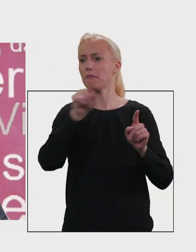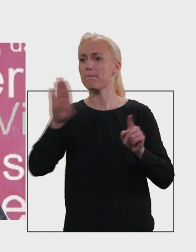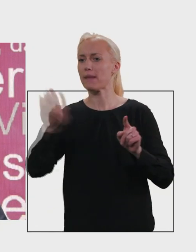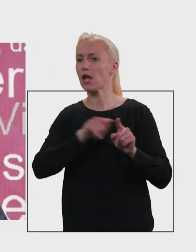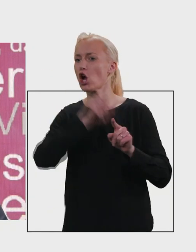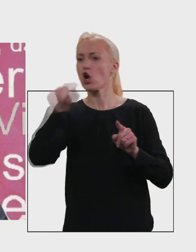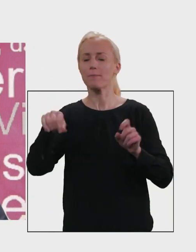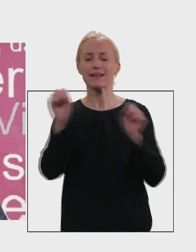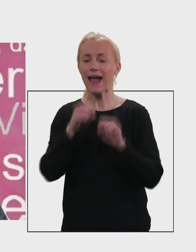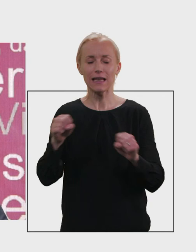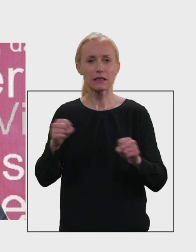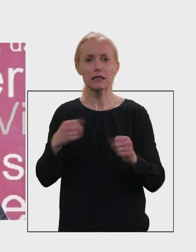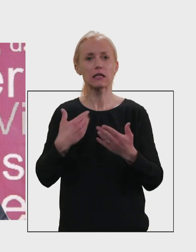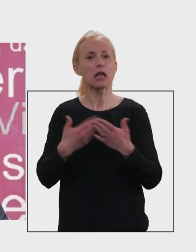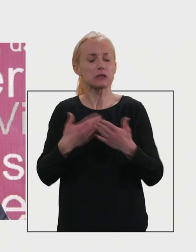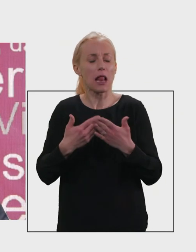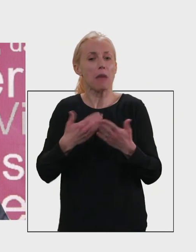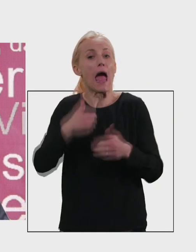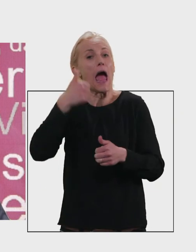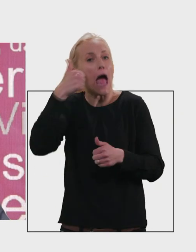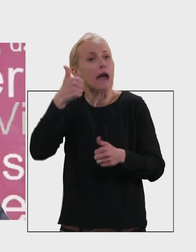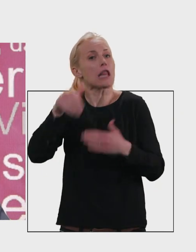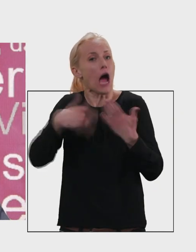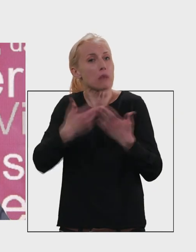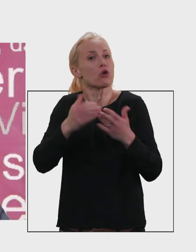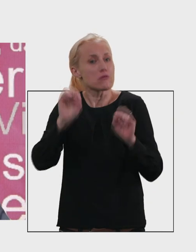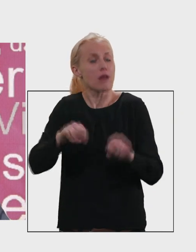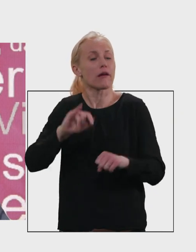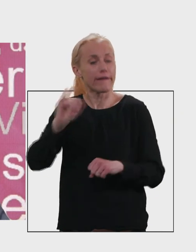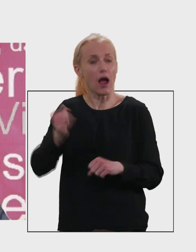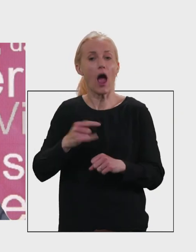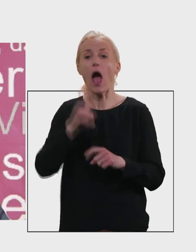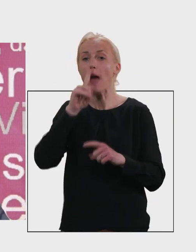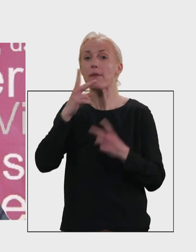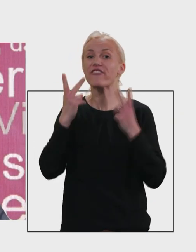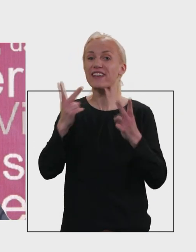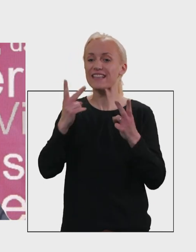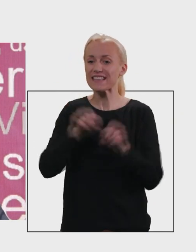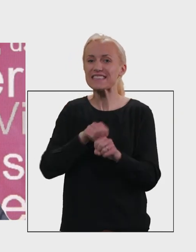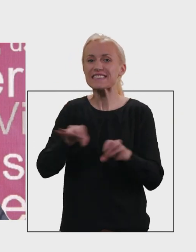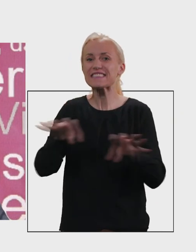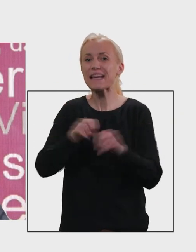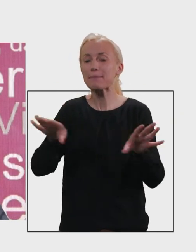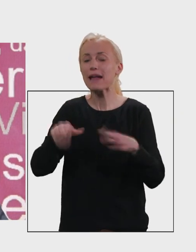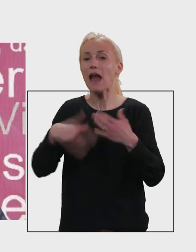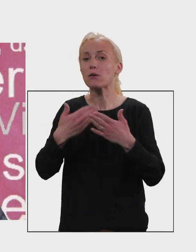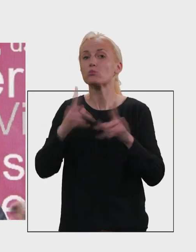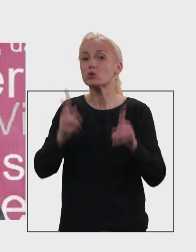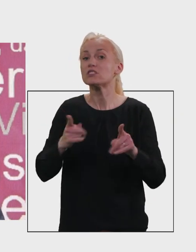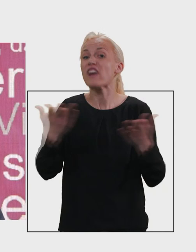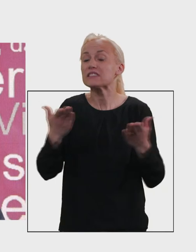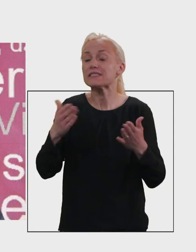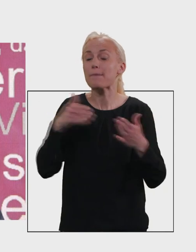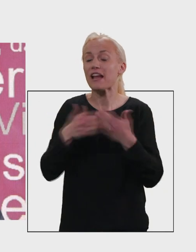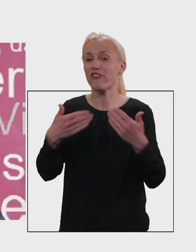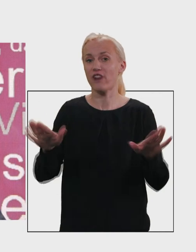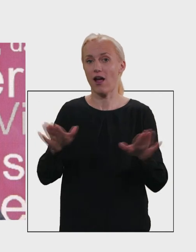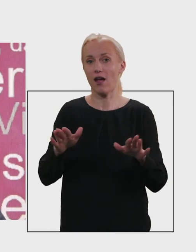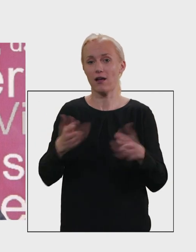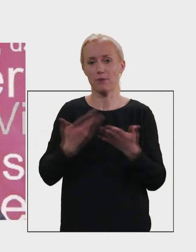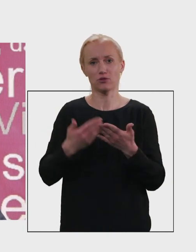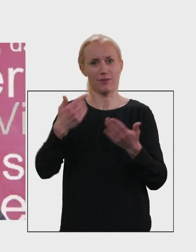können. Deswegen kann das ein Angebot sein. Wichtig ist aber, dass diese Streaming-Angebote barrierefrei sind. Also wie hier beispielsweise